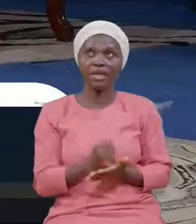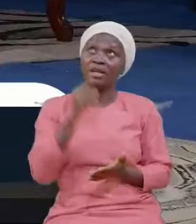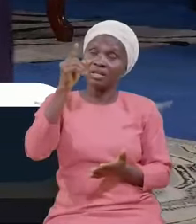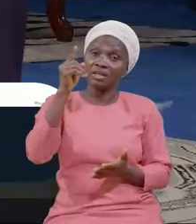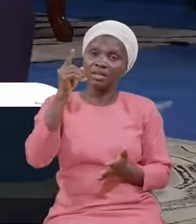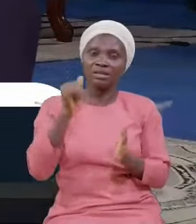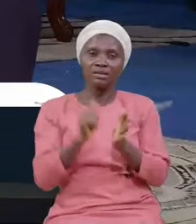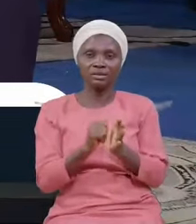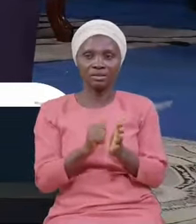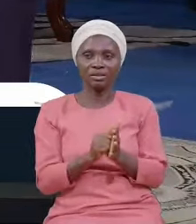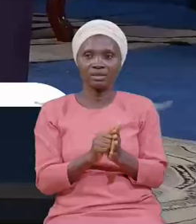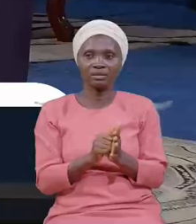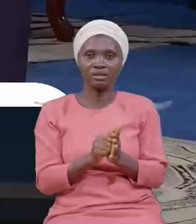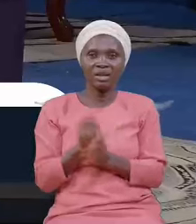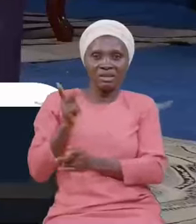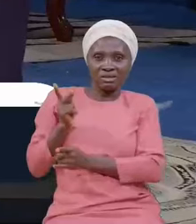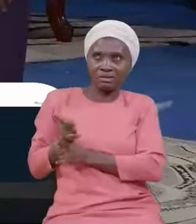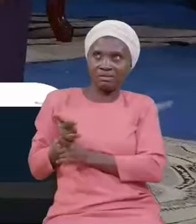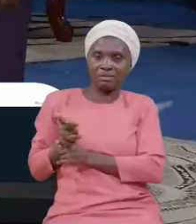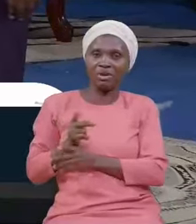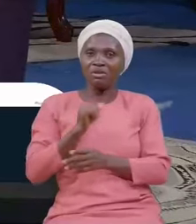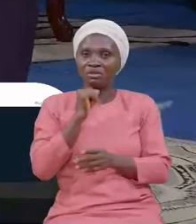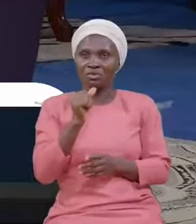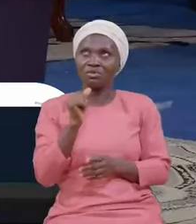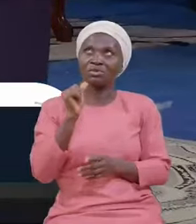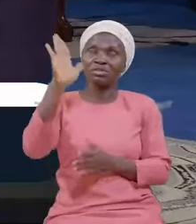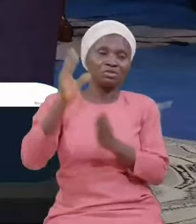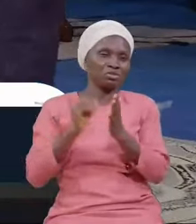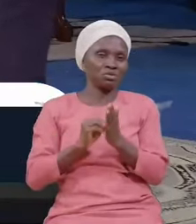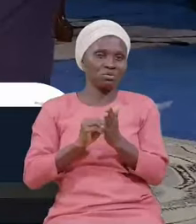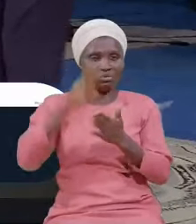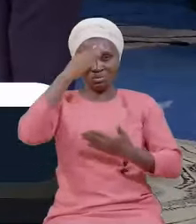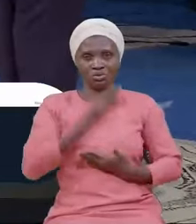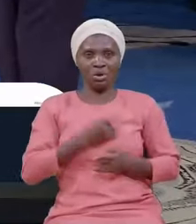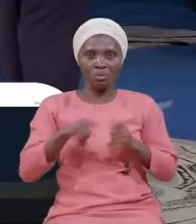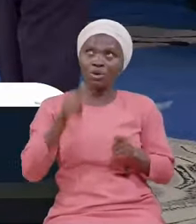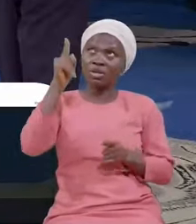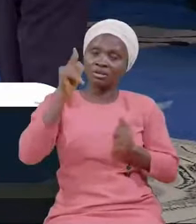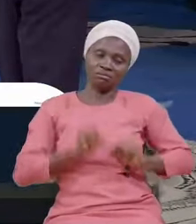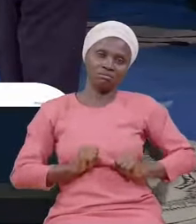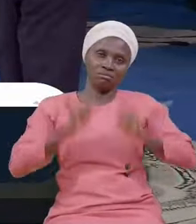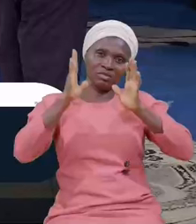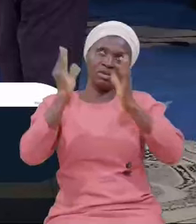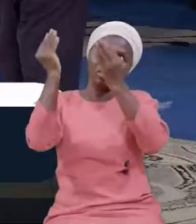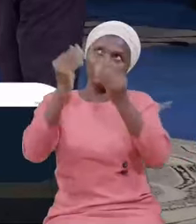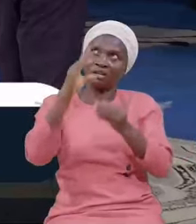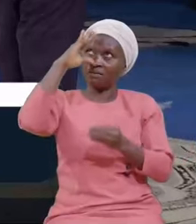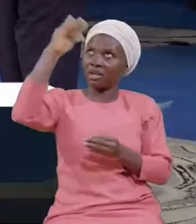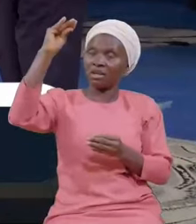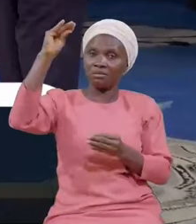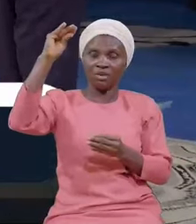Lui qui n'a point épargné son propre fils, mais qu'il a livré pour nous tous. Comment ne